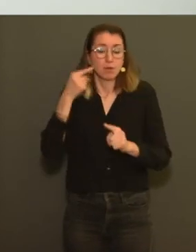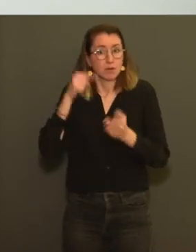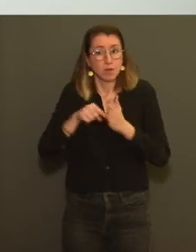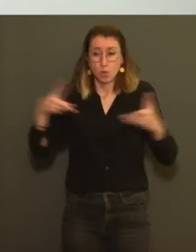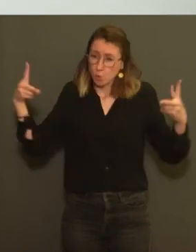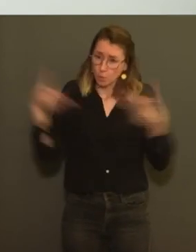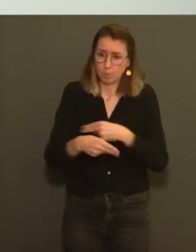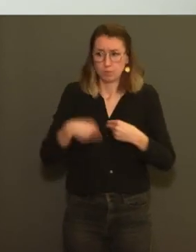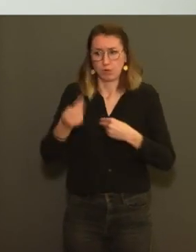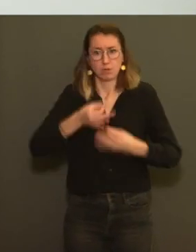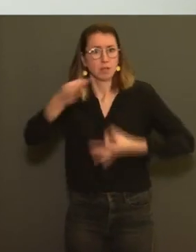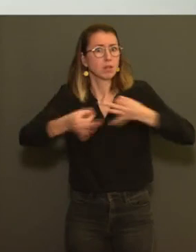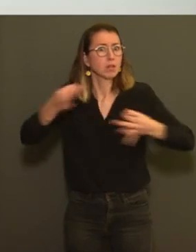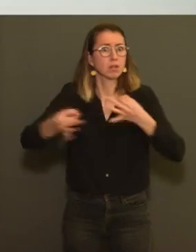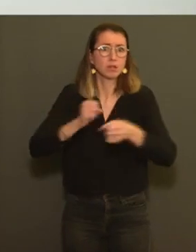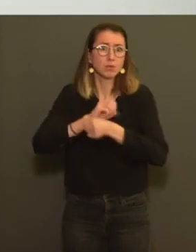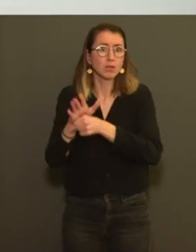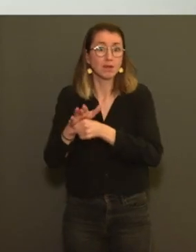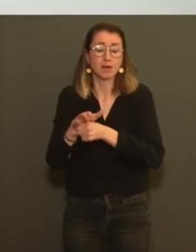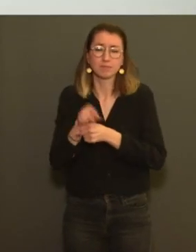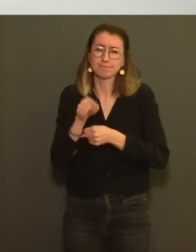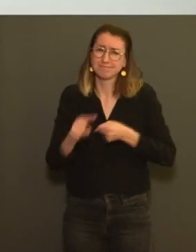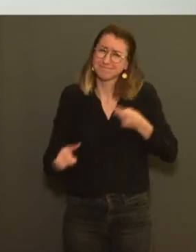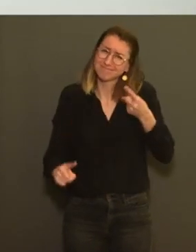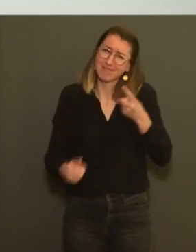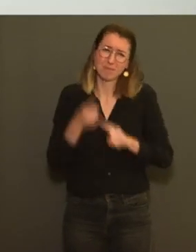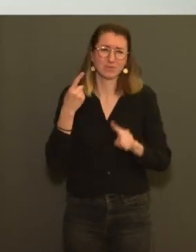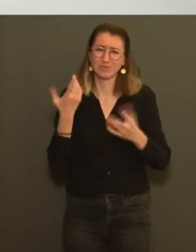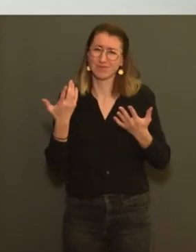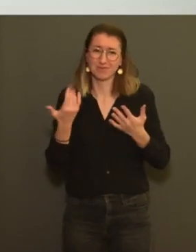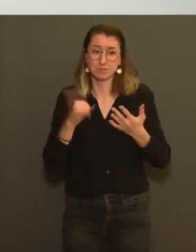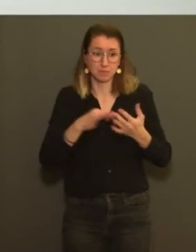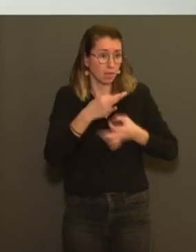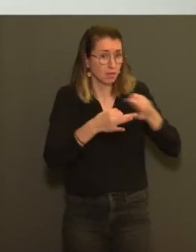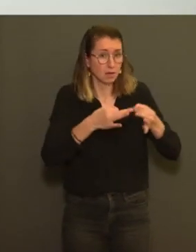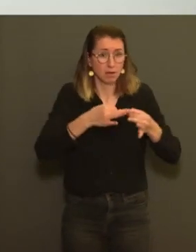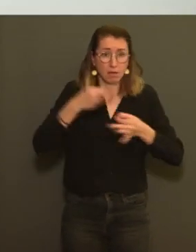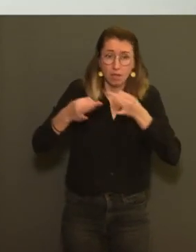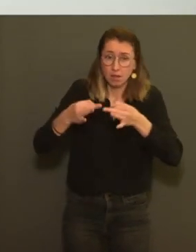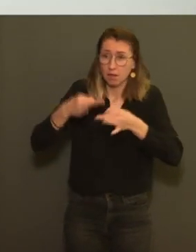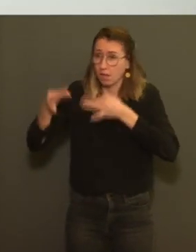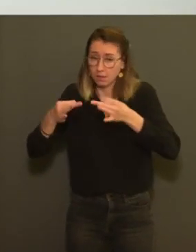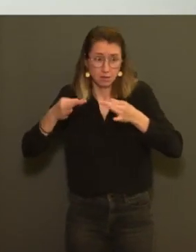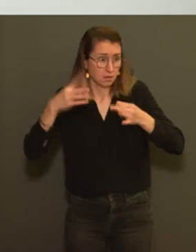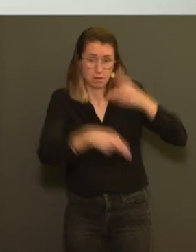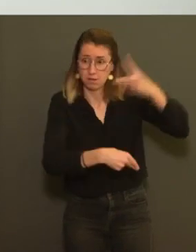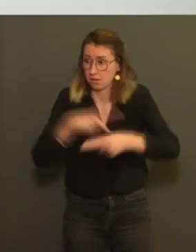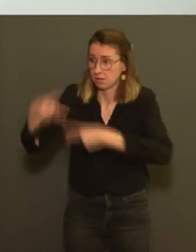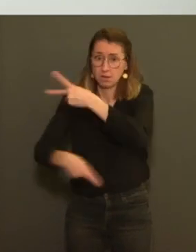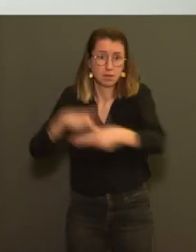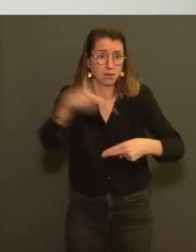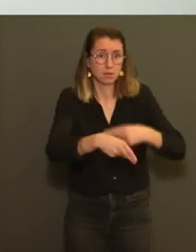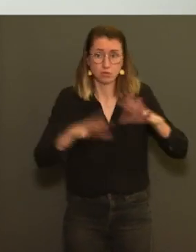ces chaînes de transmission sont extrêmement présentes. Et pour que l'on puisse diminuer les chiffres dont on vous parle jour après jour, ces chaînes doivent